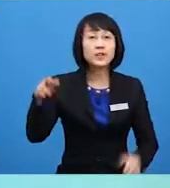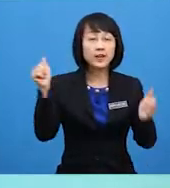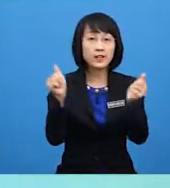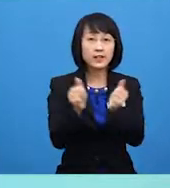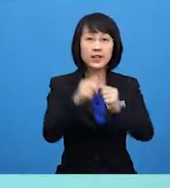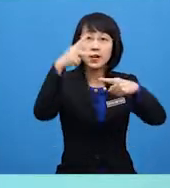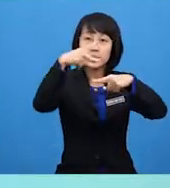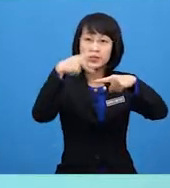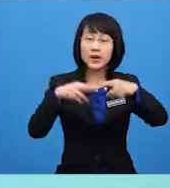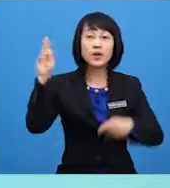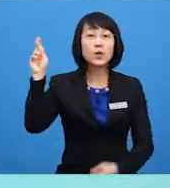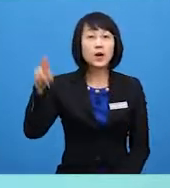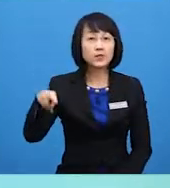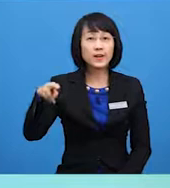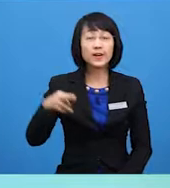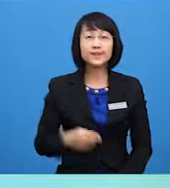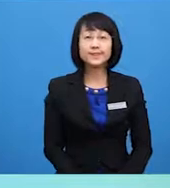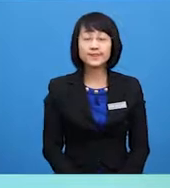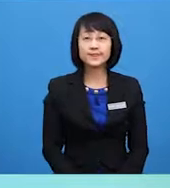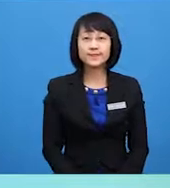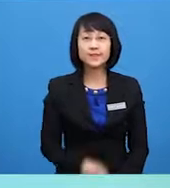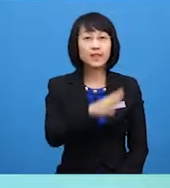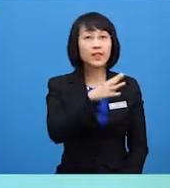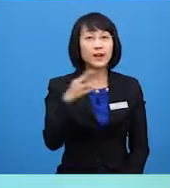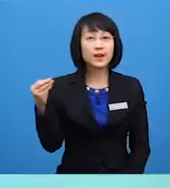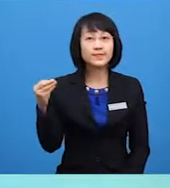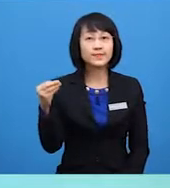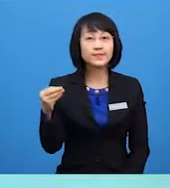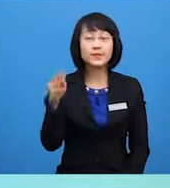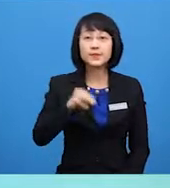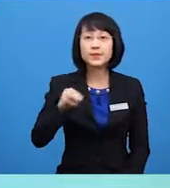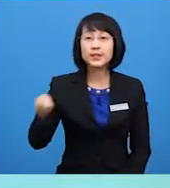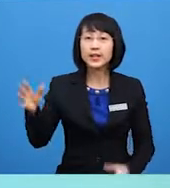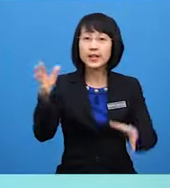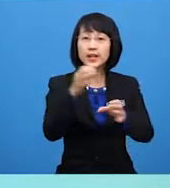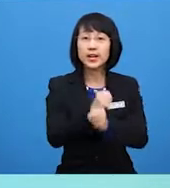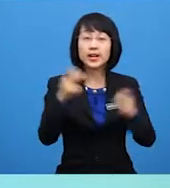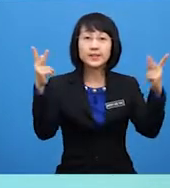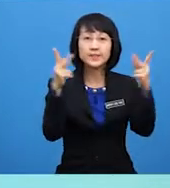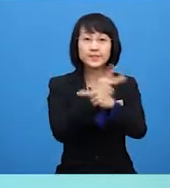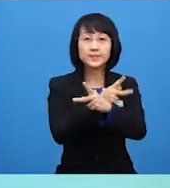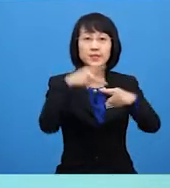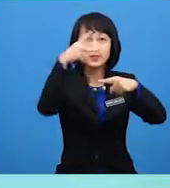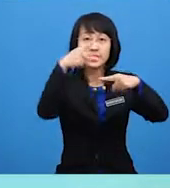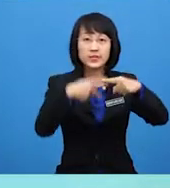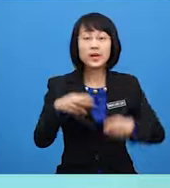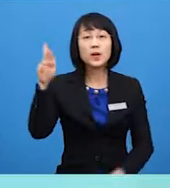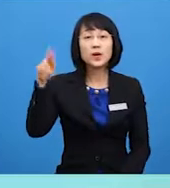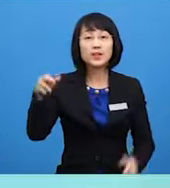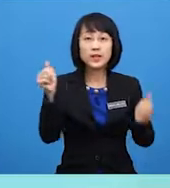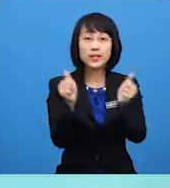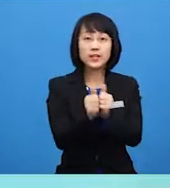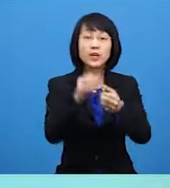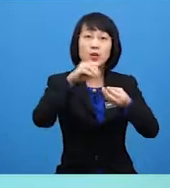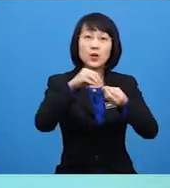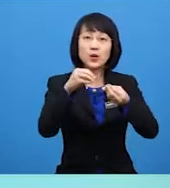dengan pecahan wajar dan murid-murid dapat mendarab pecahan wajar